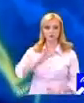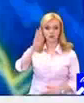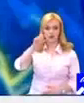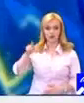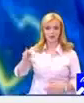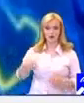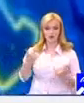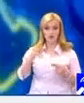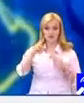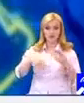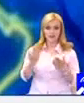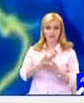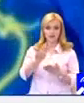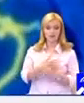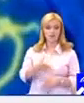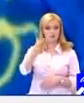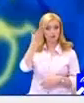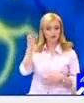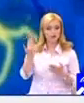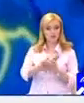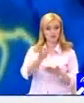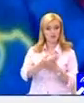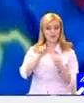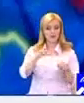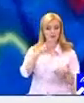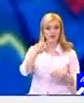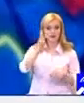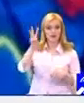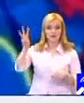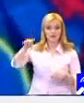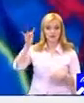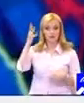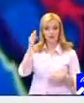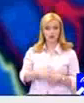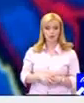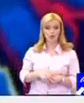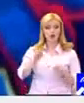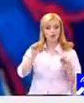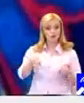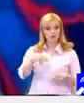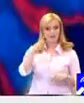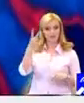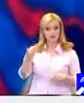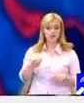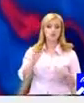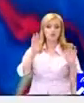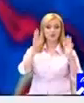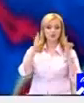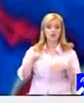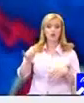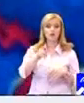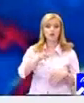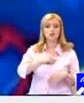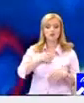Doamnelor, domnilor, telejurnalul a ajuns aici la final. Nu uitați că știrile noastre sunt pe tvremoldova.md. Le puteți vedea și pe pagina noastră de Facebook,